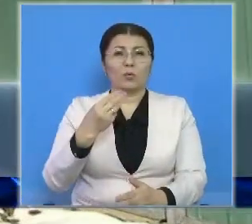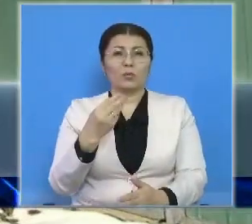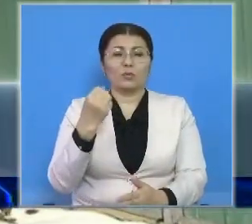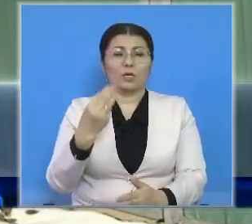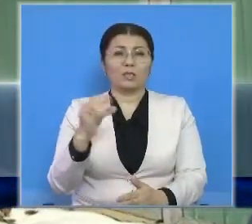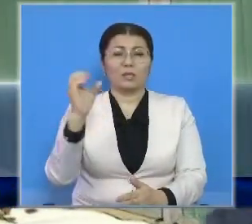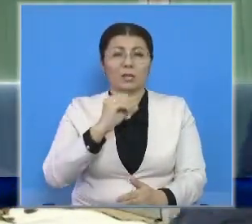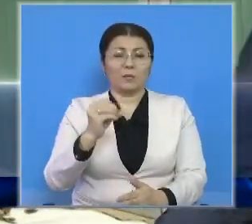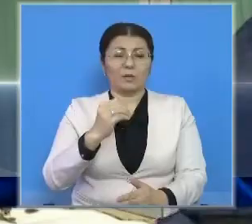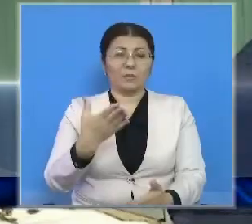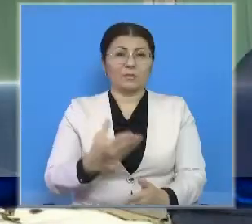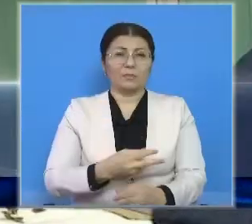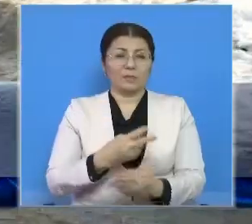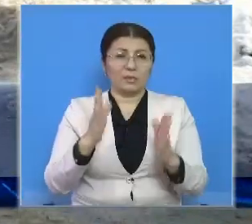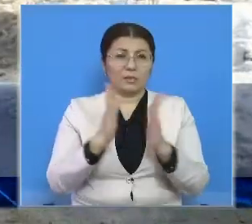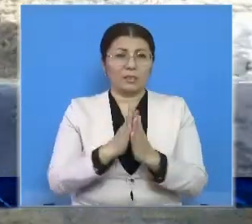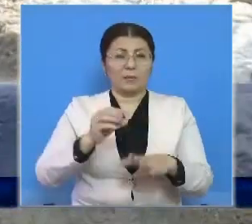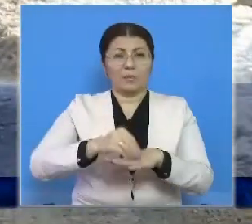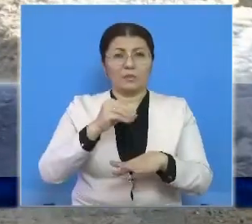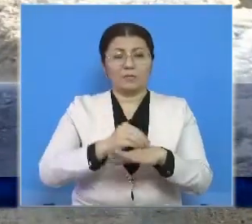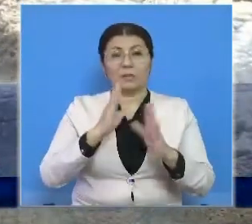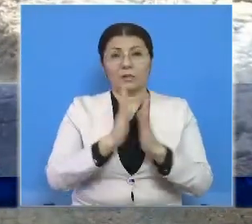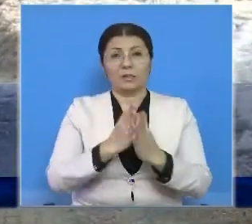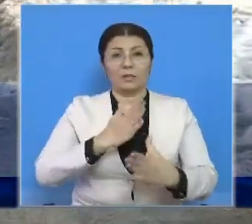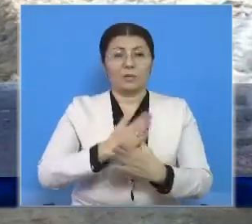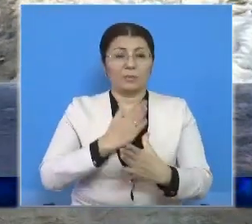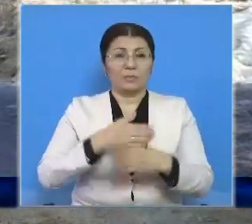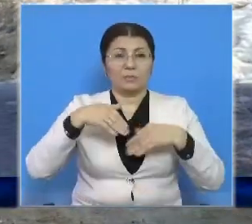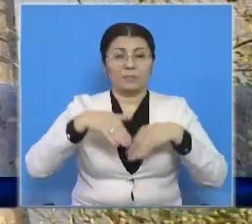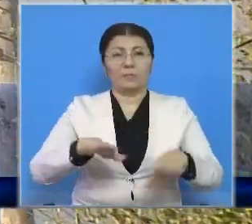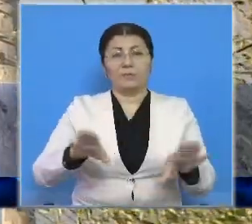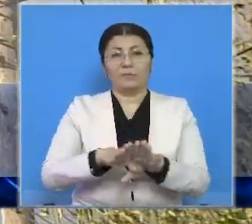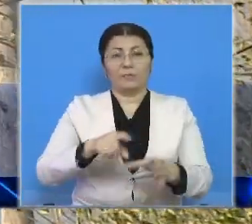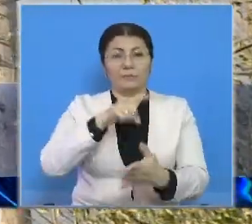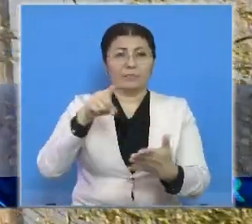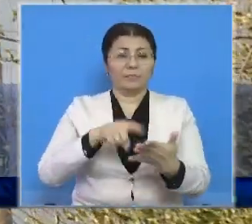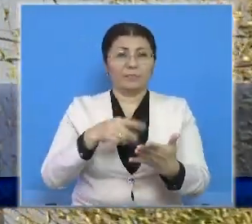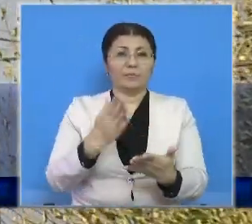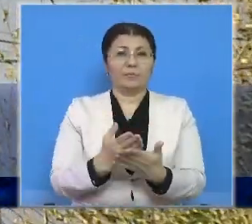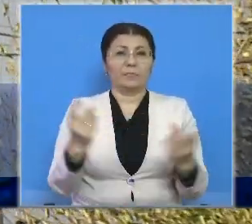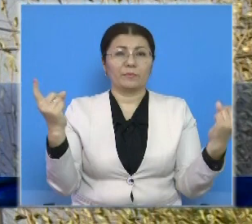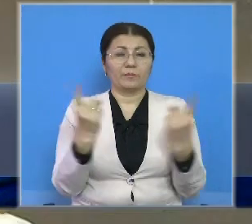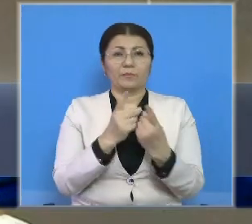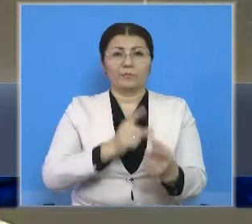этой улице, обратилась к главе региона с просьбой помочь в решении указанных вопросов. На